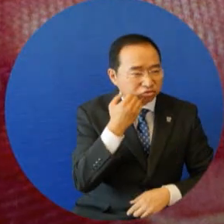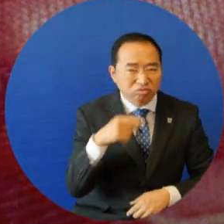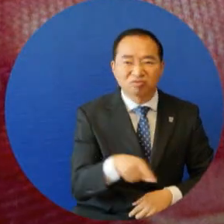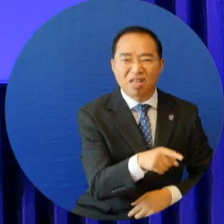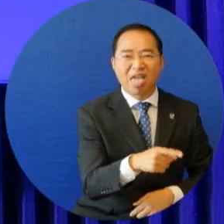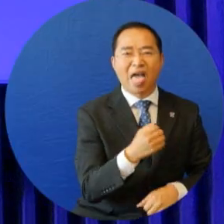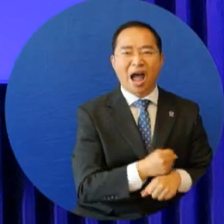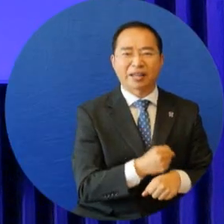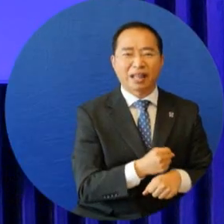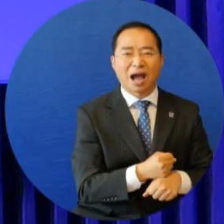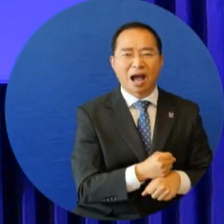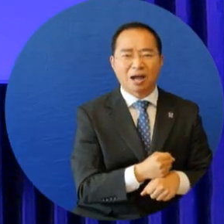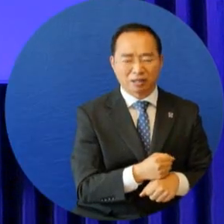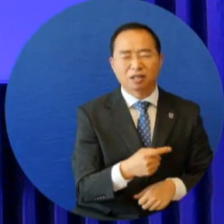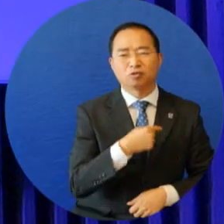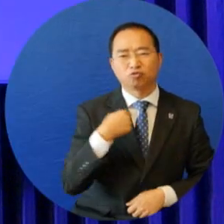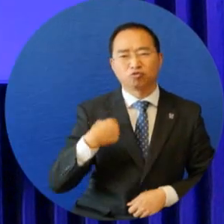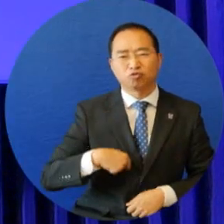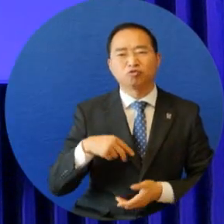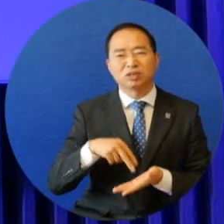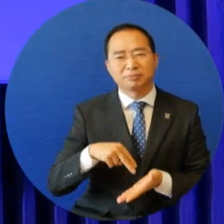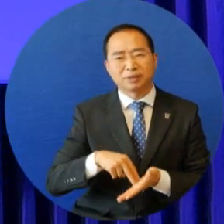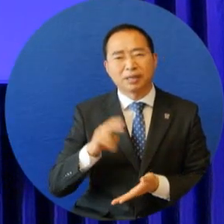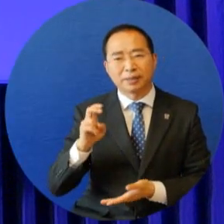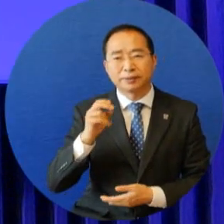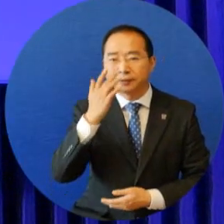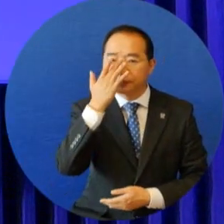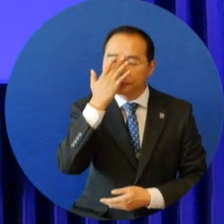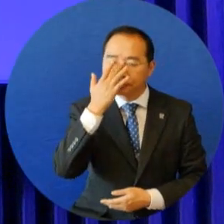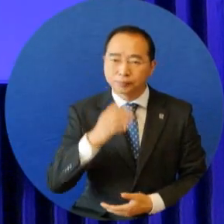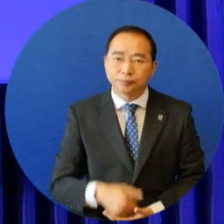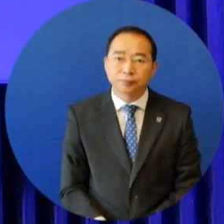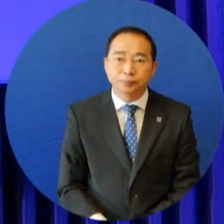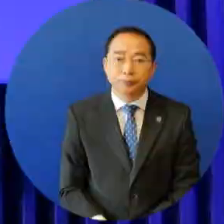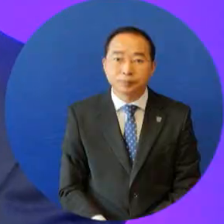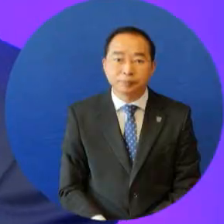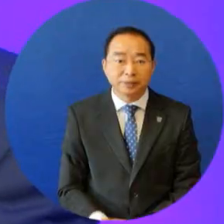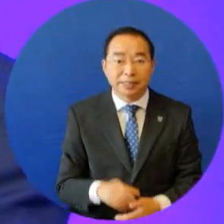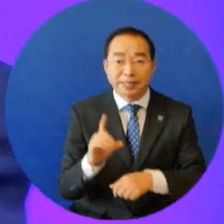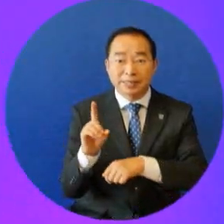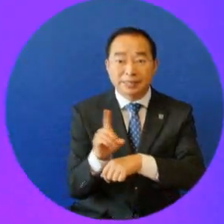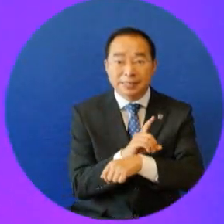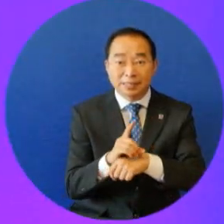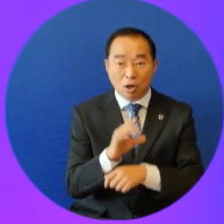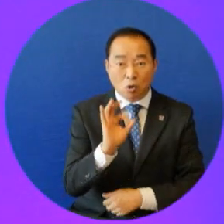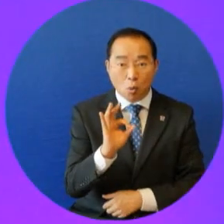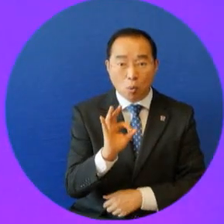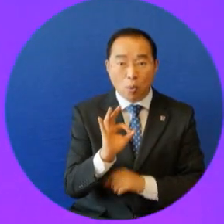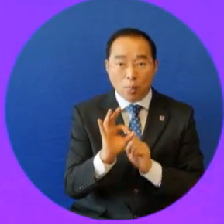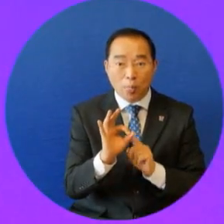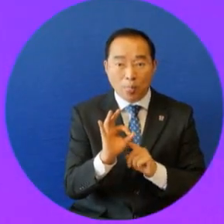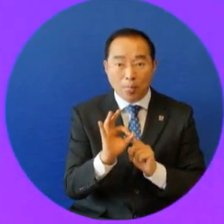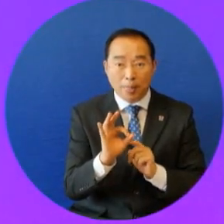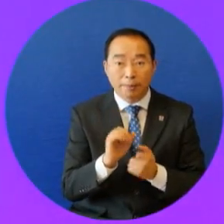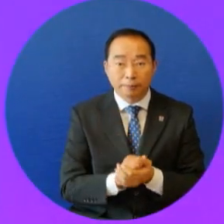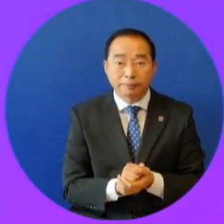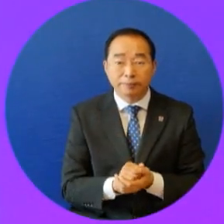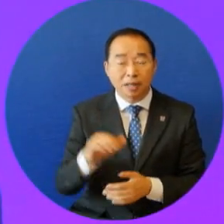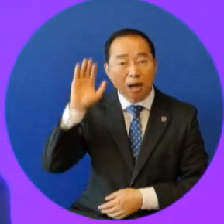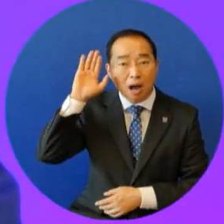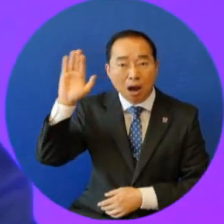추적을 하겠다라는 쪽으로 지금 가닥을 잡는 것 같습니다. 그런데 이 디지털